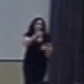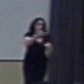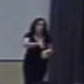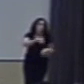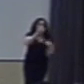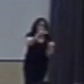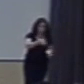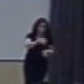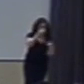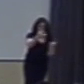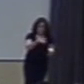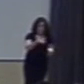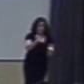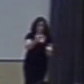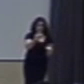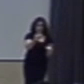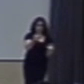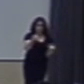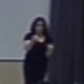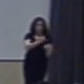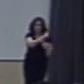de, primer, l'empara del dret a la informació, segon,